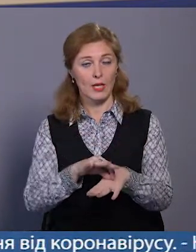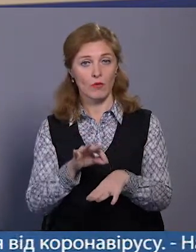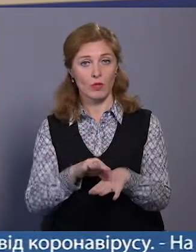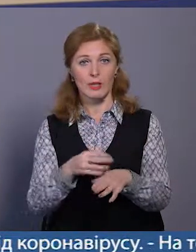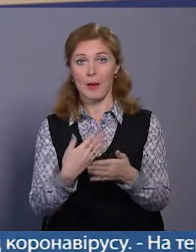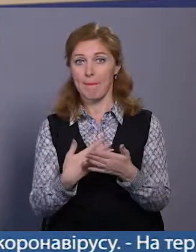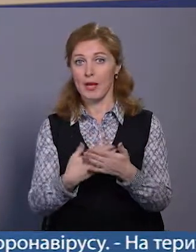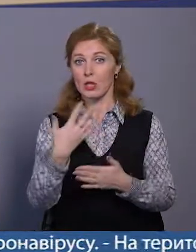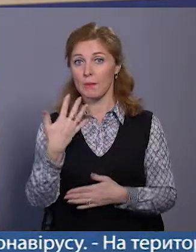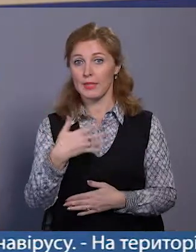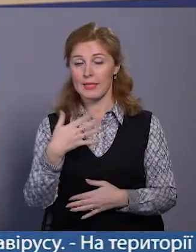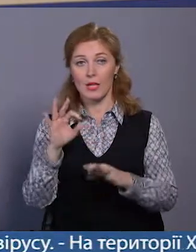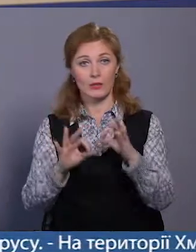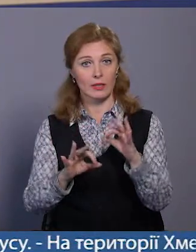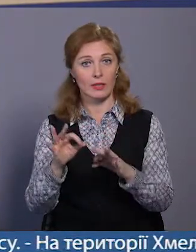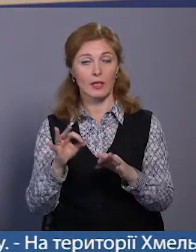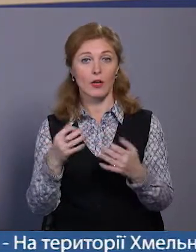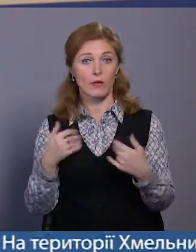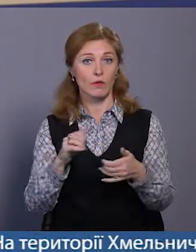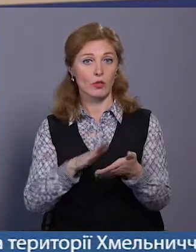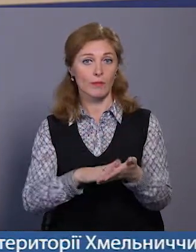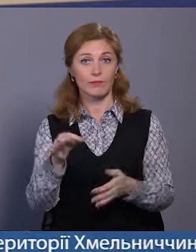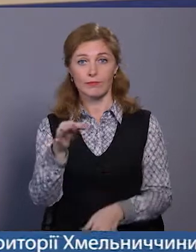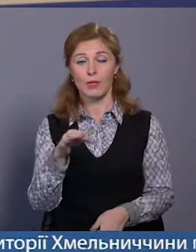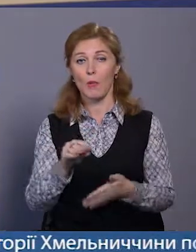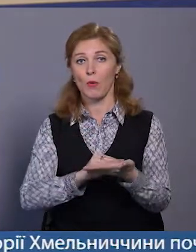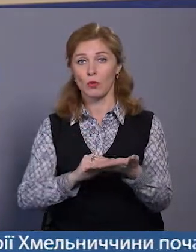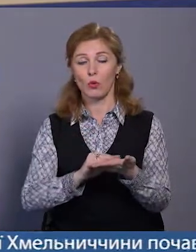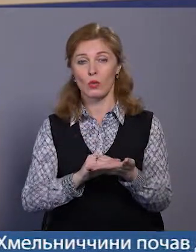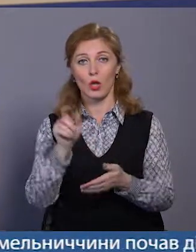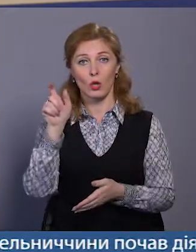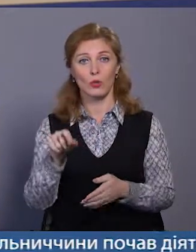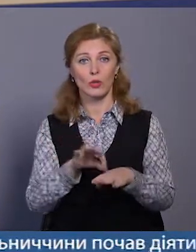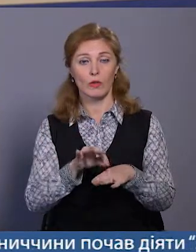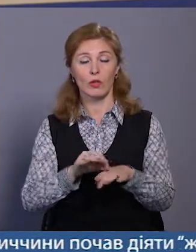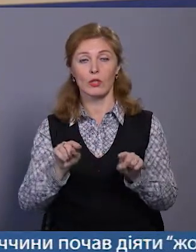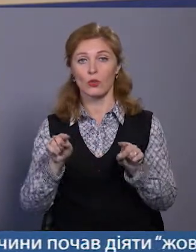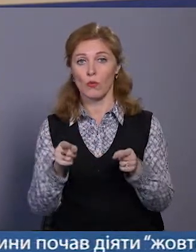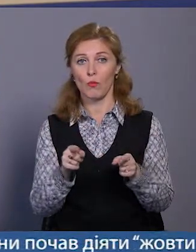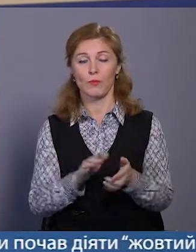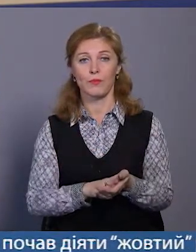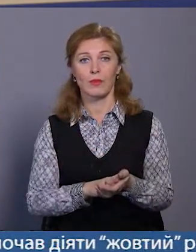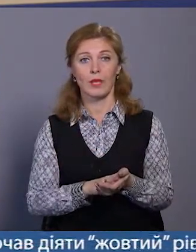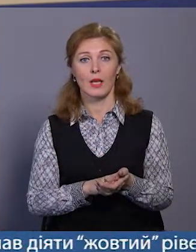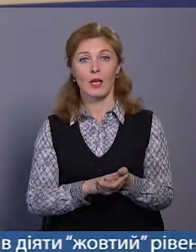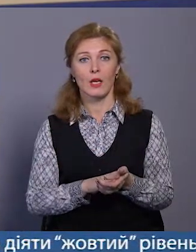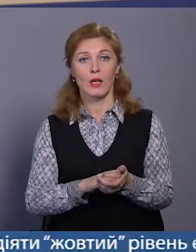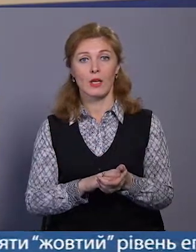майже 50 випадків офіційно зареєстрованих по області повторних випадків захворювання, тому, звичайно,